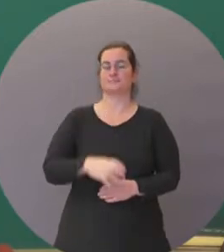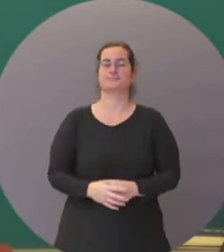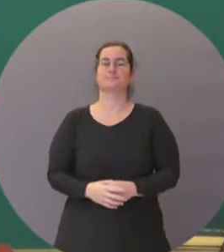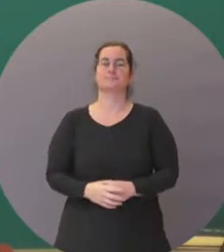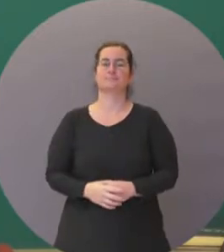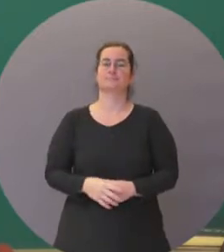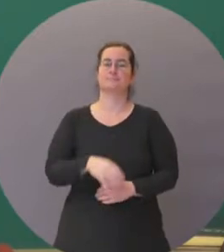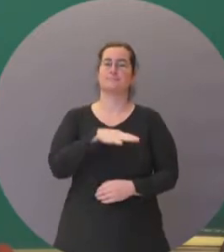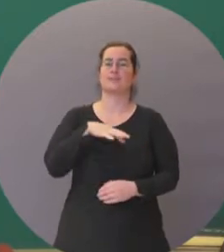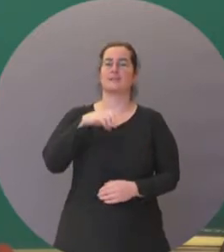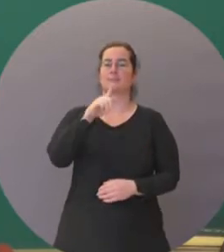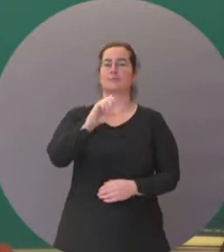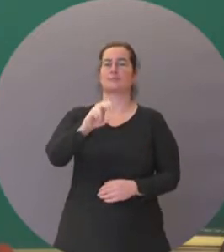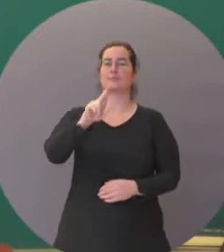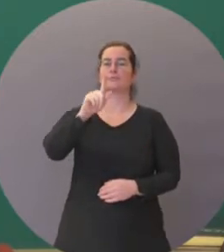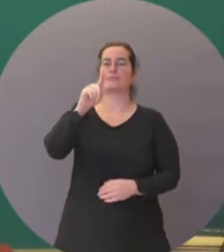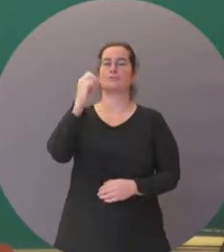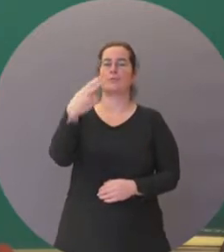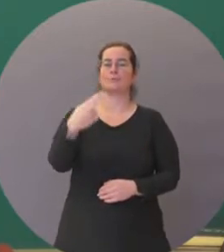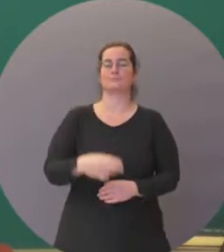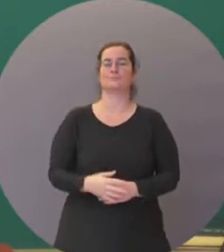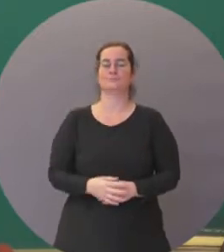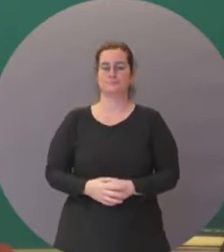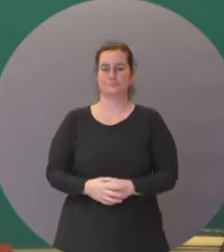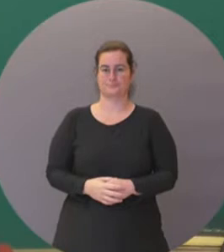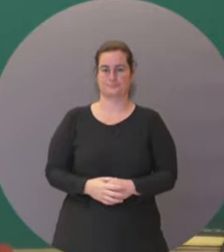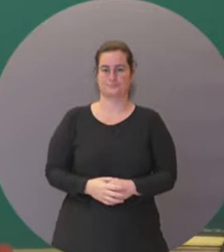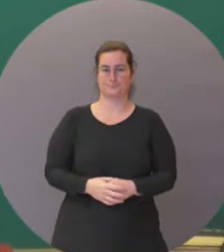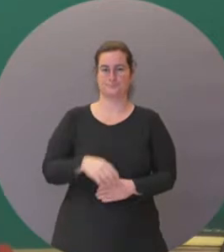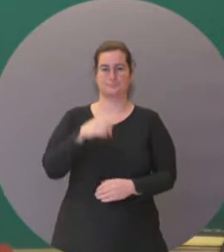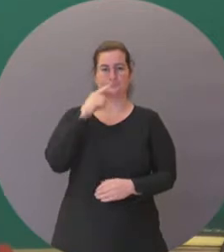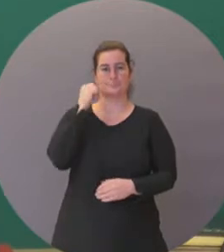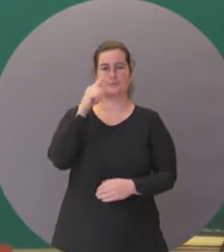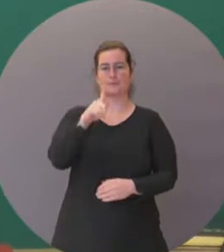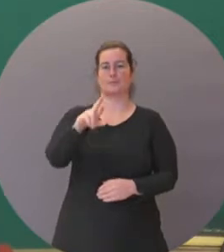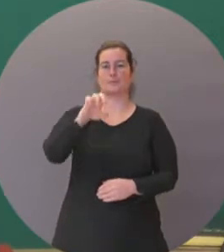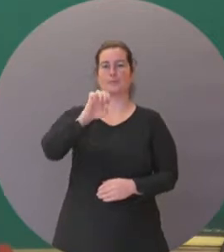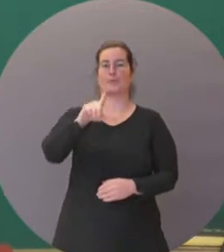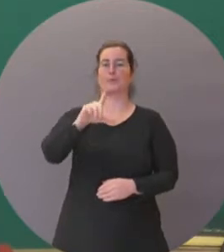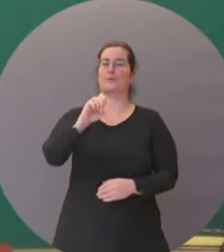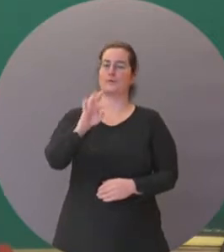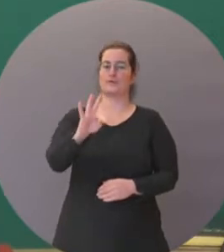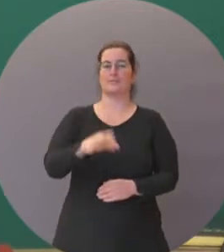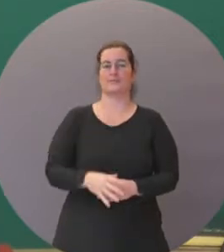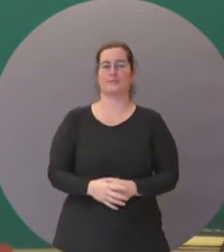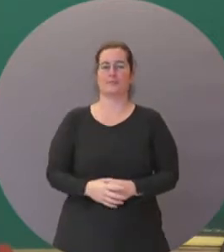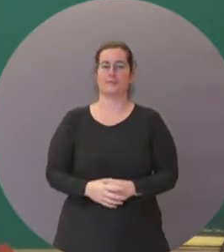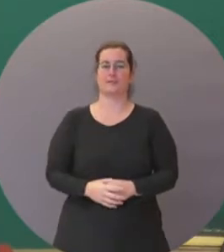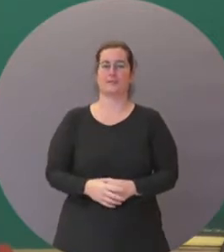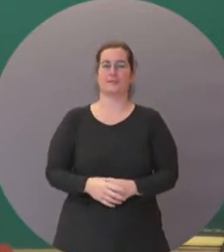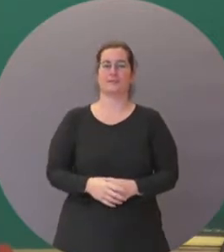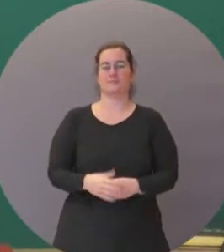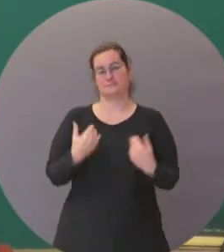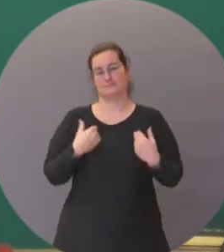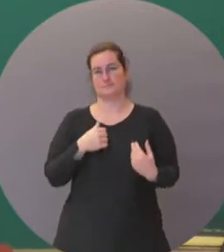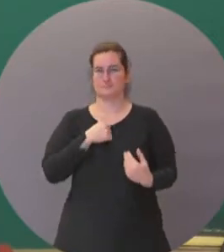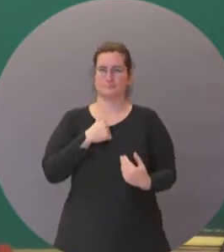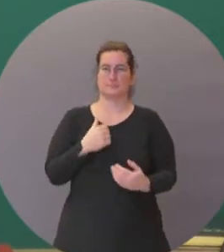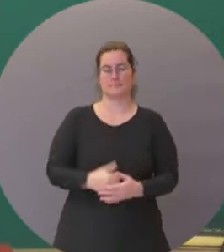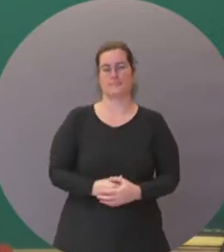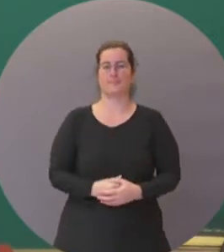madame goujon Charlotte monsieur grelot Laurent madame Grousset David